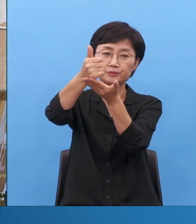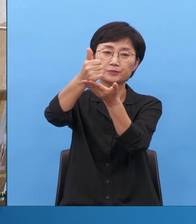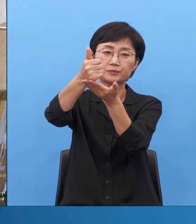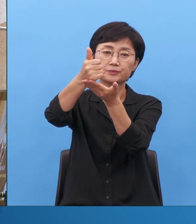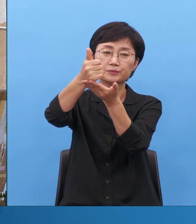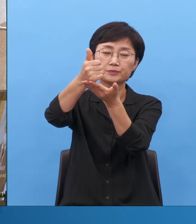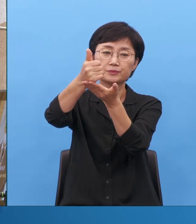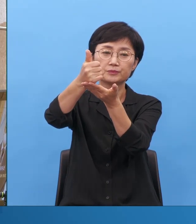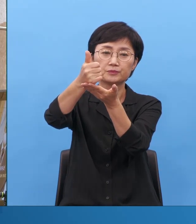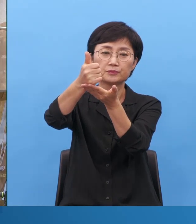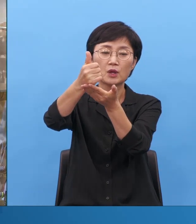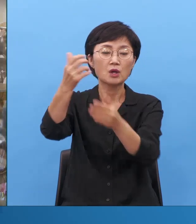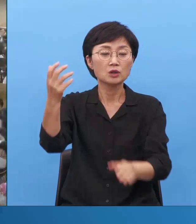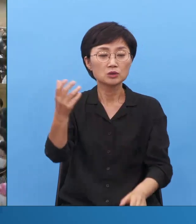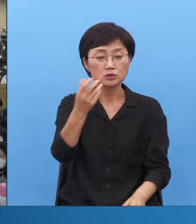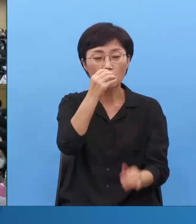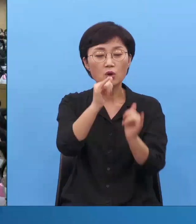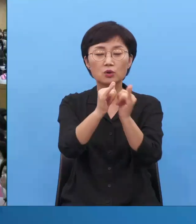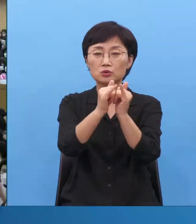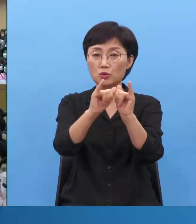주님